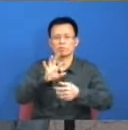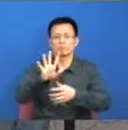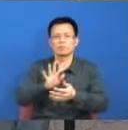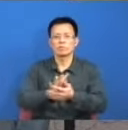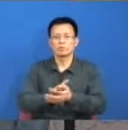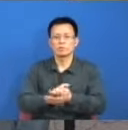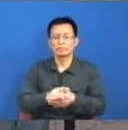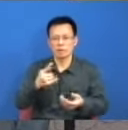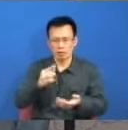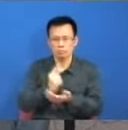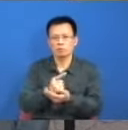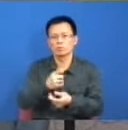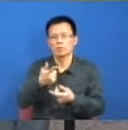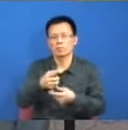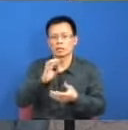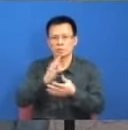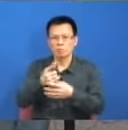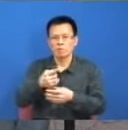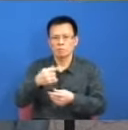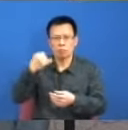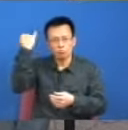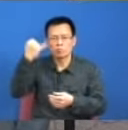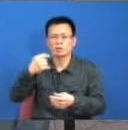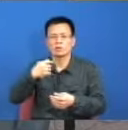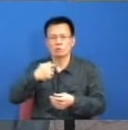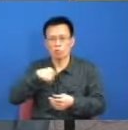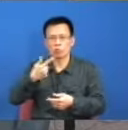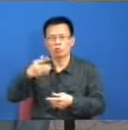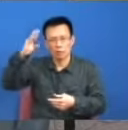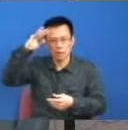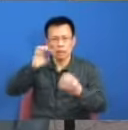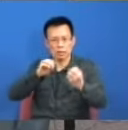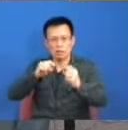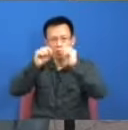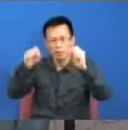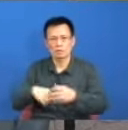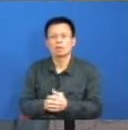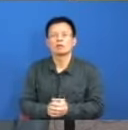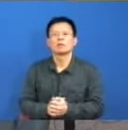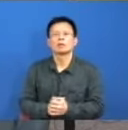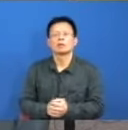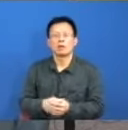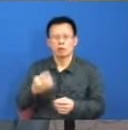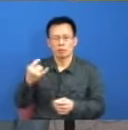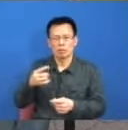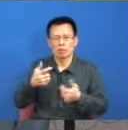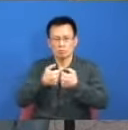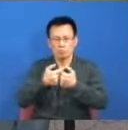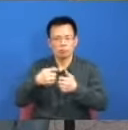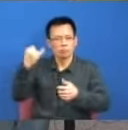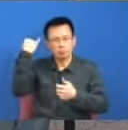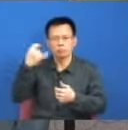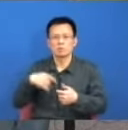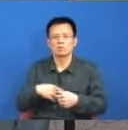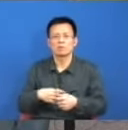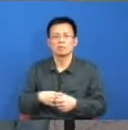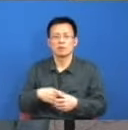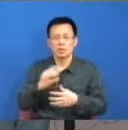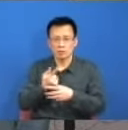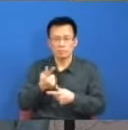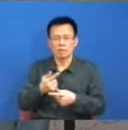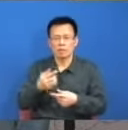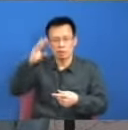但最主要係咁，因為佢未掌握我同警察去傾過問題。 哦。 是那個的狀況嘛，因為他其實只有一個選擇給我的，